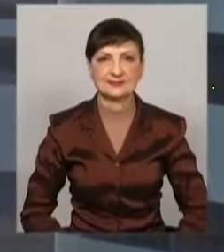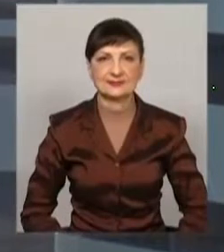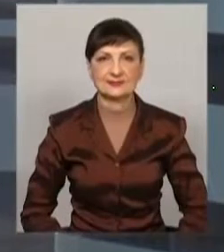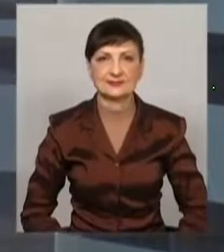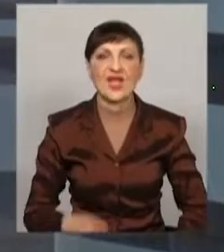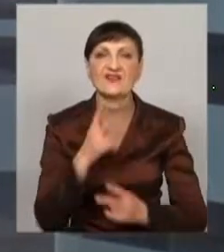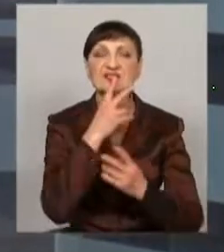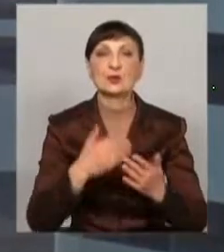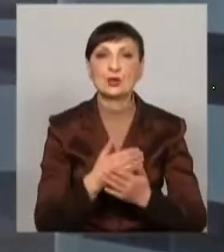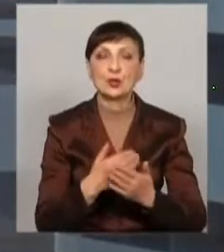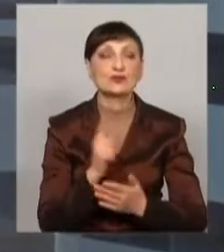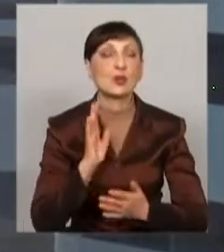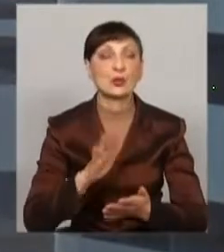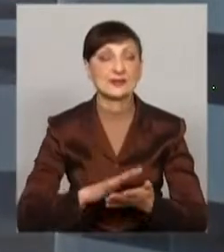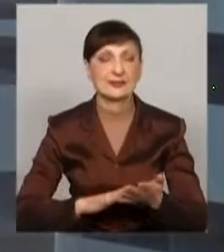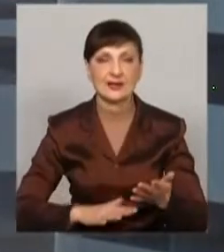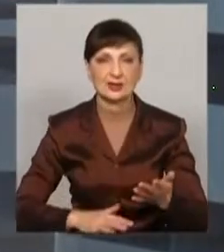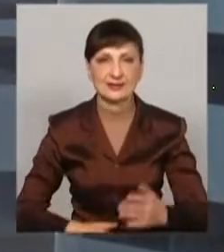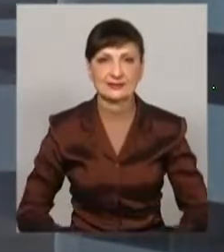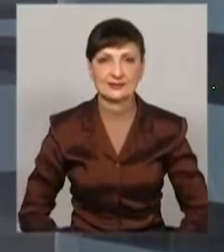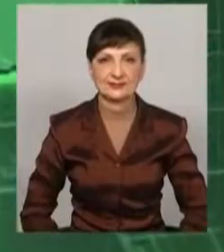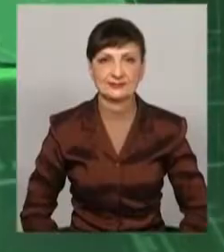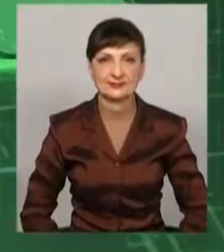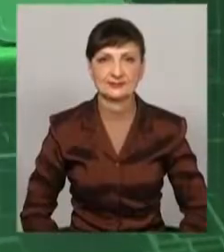Вы смотрите новости. Далее в выпуске.